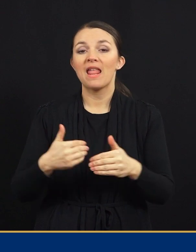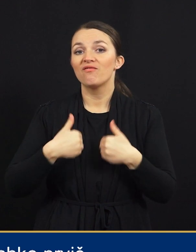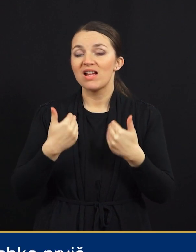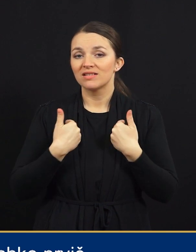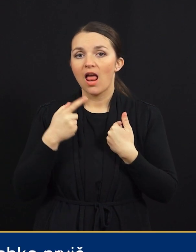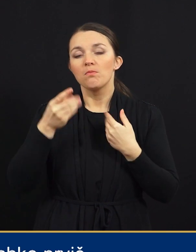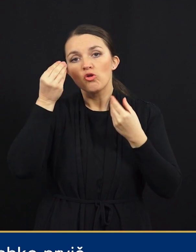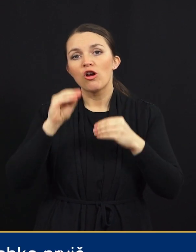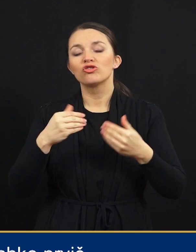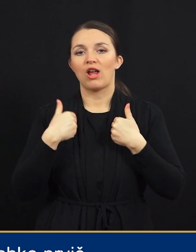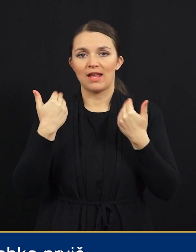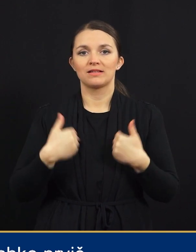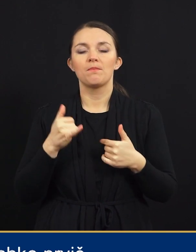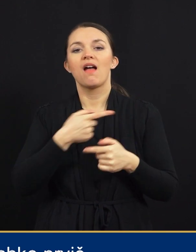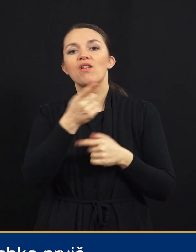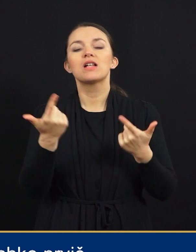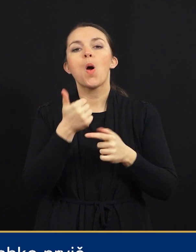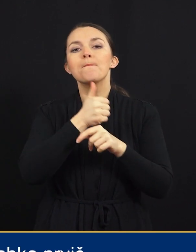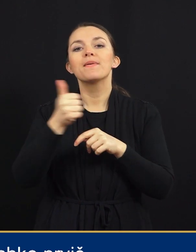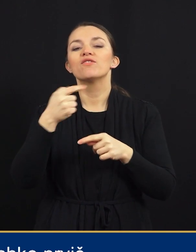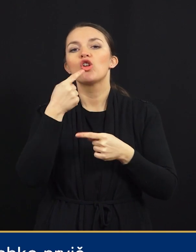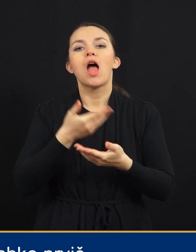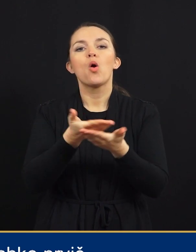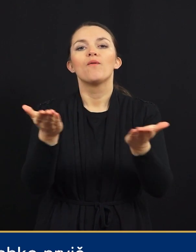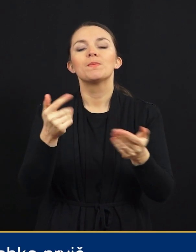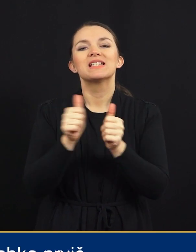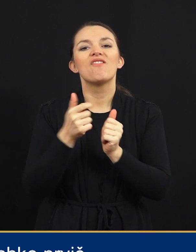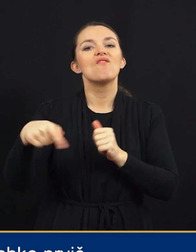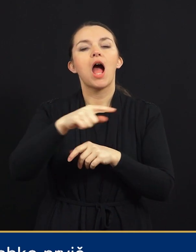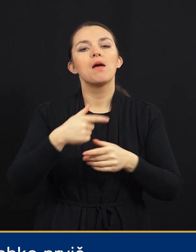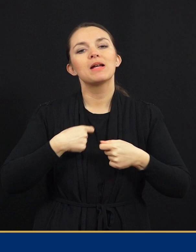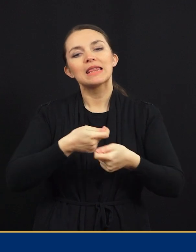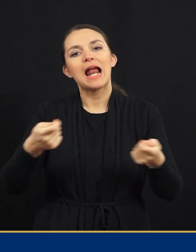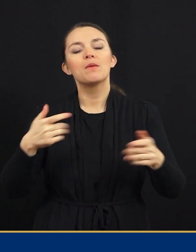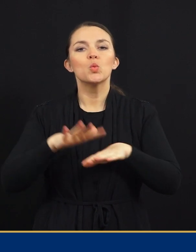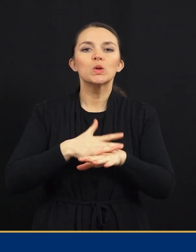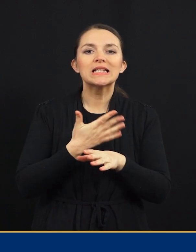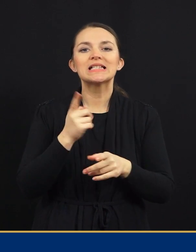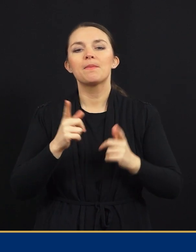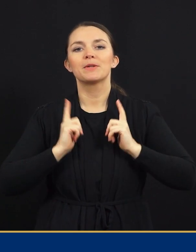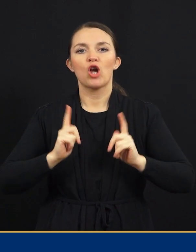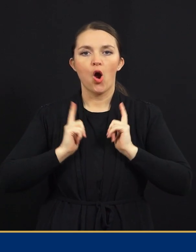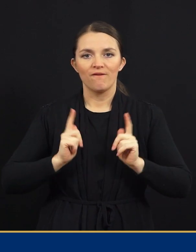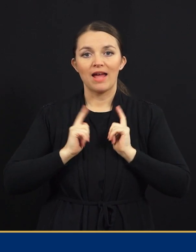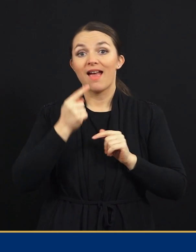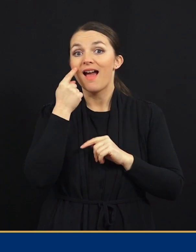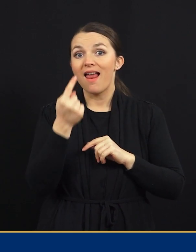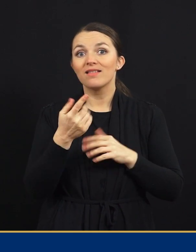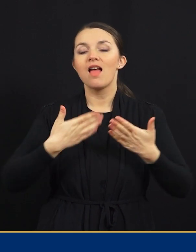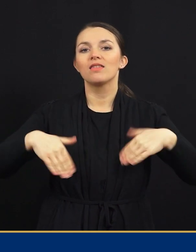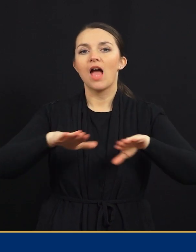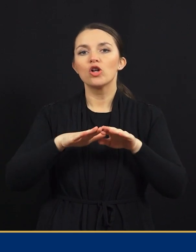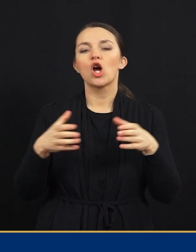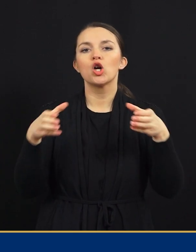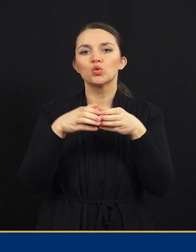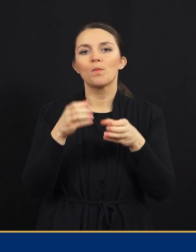Vesela in počaščena sem, da vas lahko prvič nagovorim in z vami delim vtise in pričakovanja glede